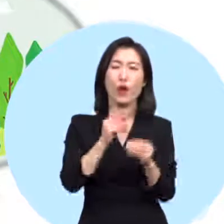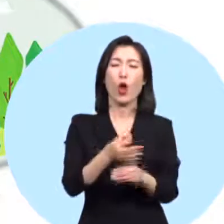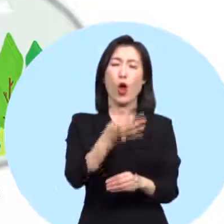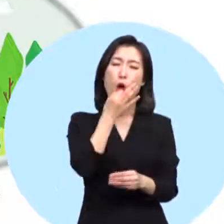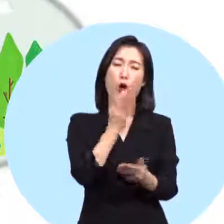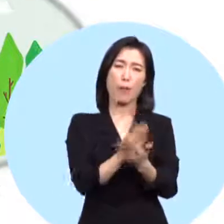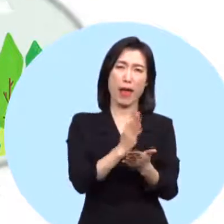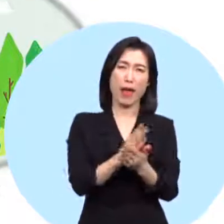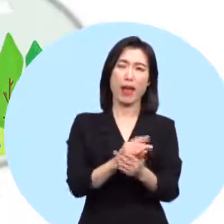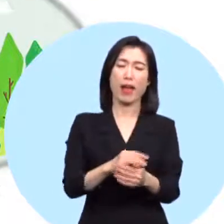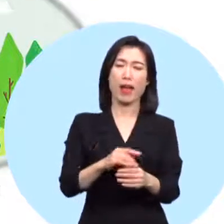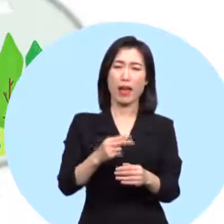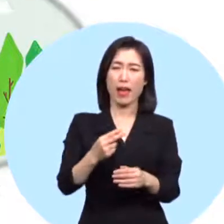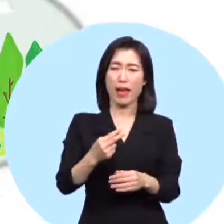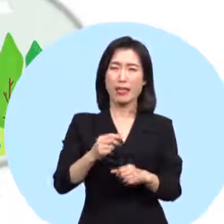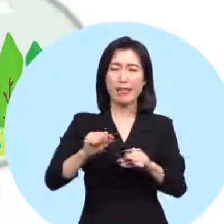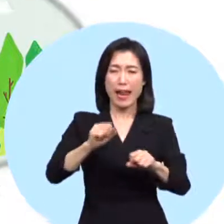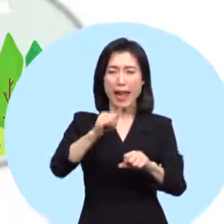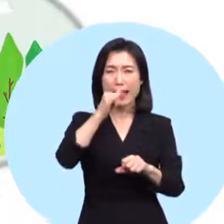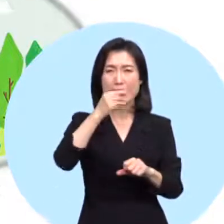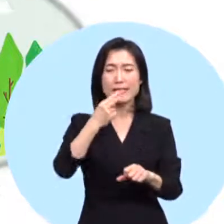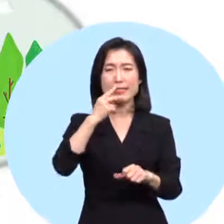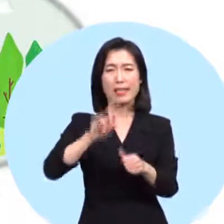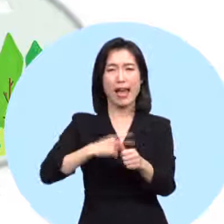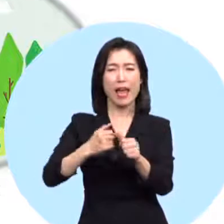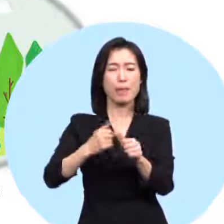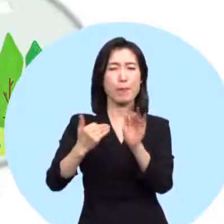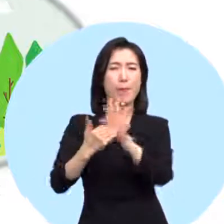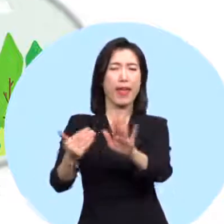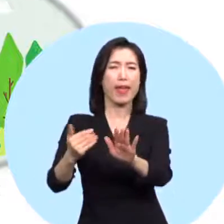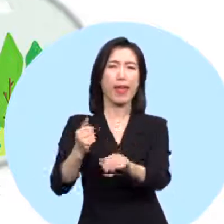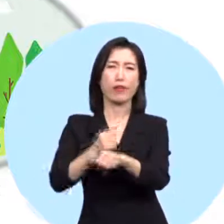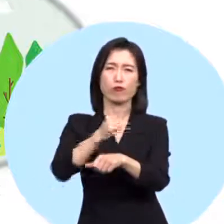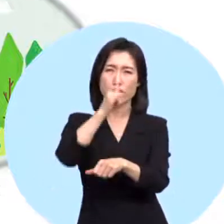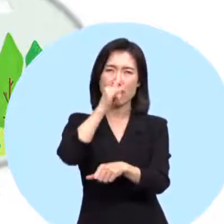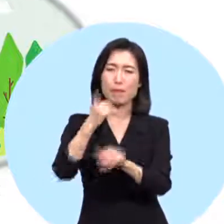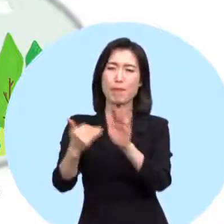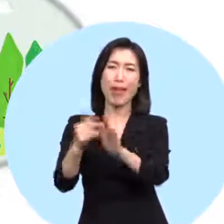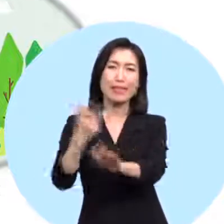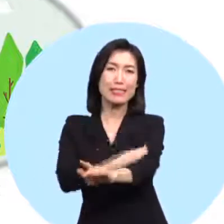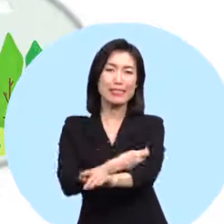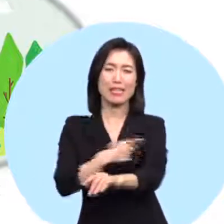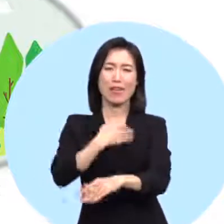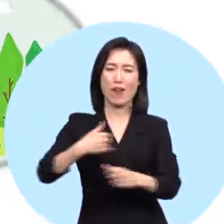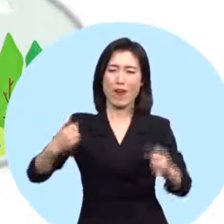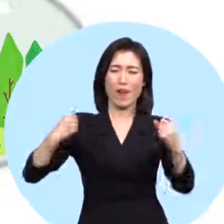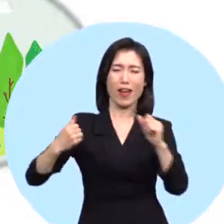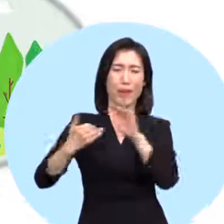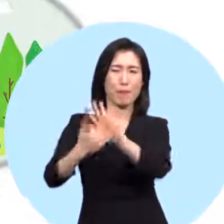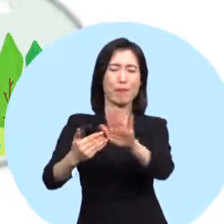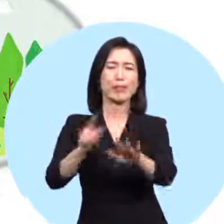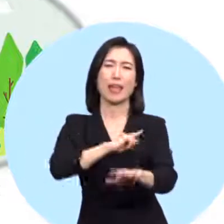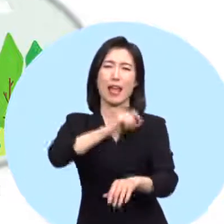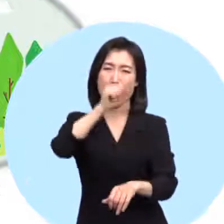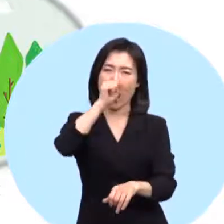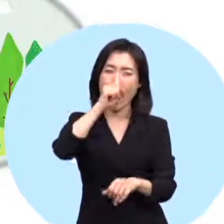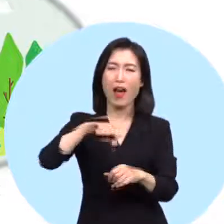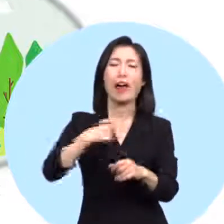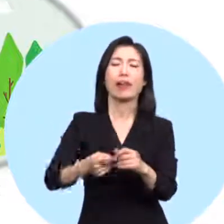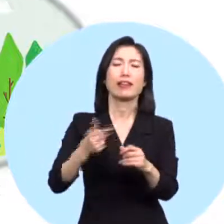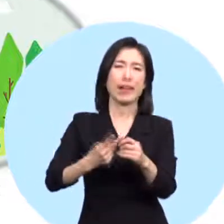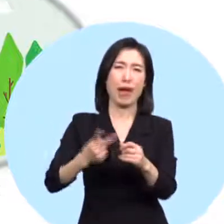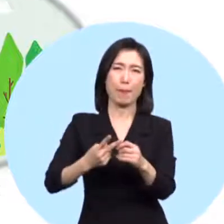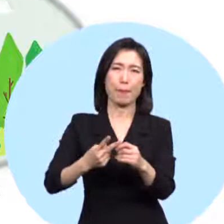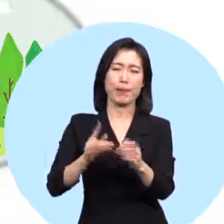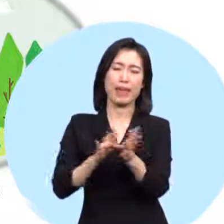생태 백신이 최고의 백신이고, 그 다음에 행동 백신이고, 그 다음에 이제 약인 화학 백신이라고 하는데, 그